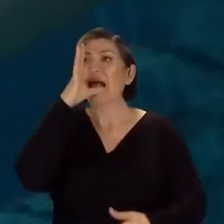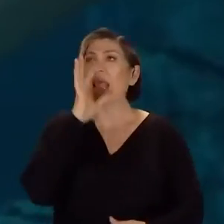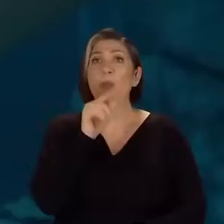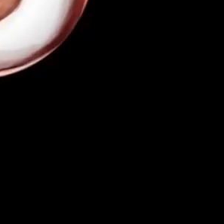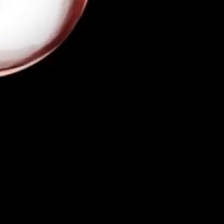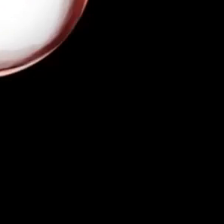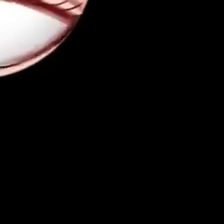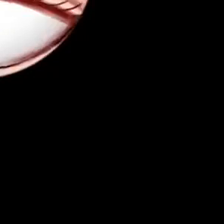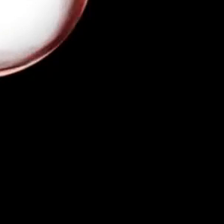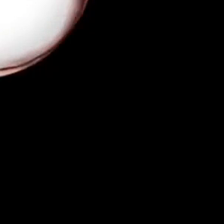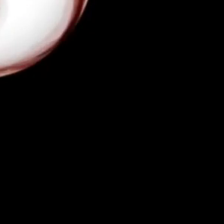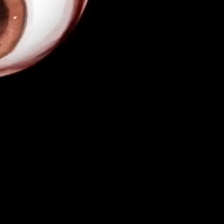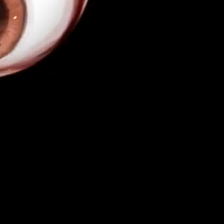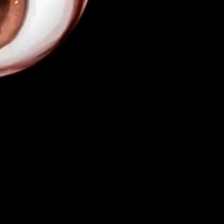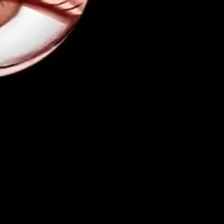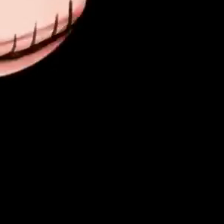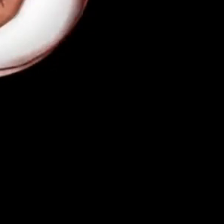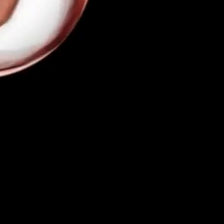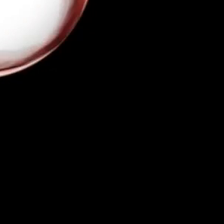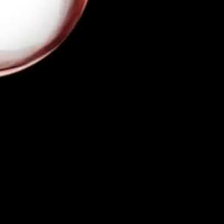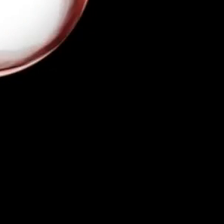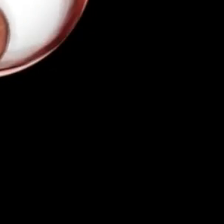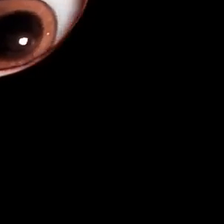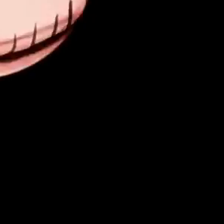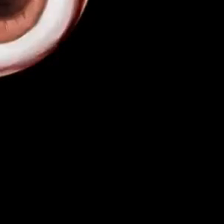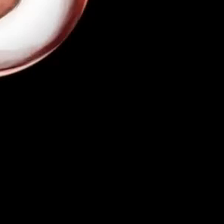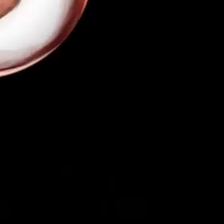balinalar? İyi düşünmeler.